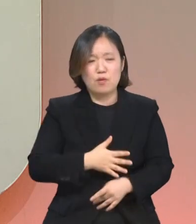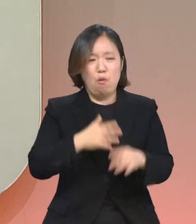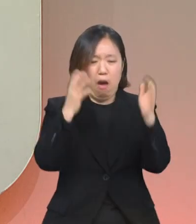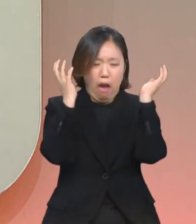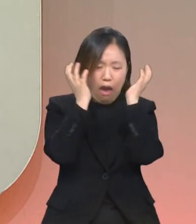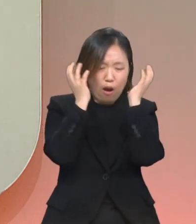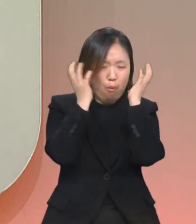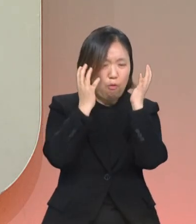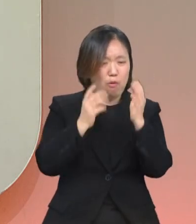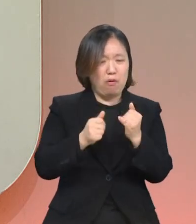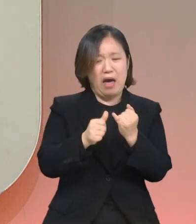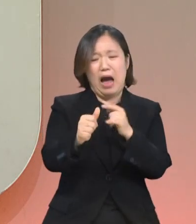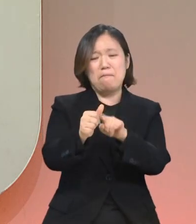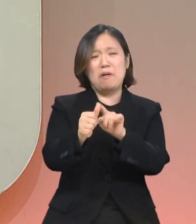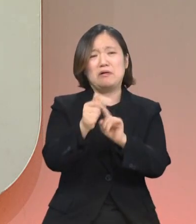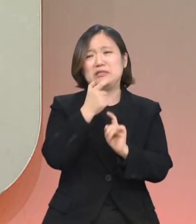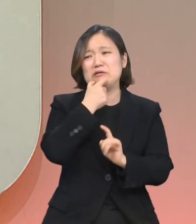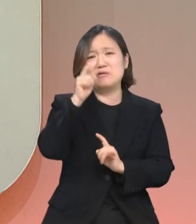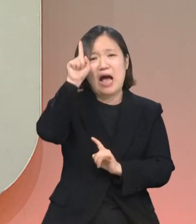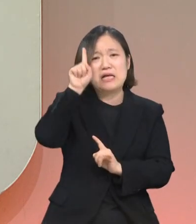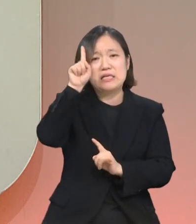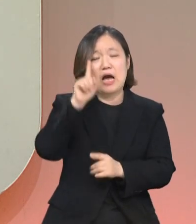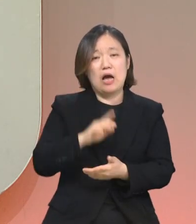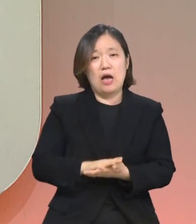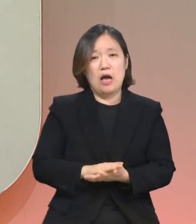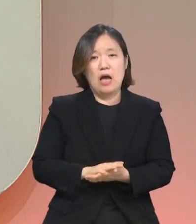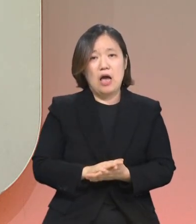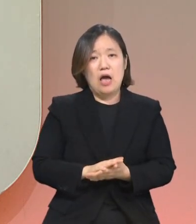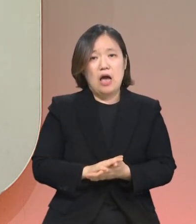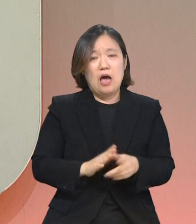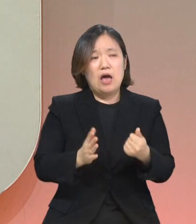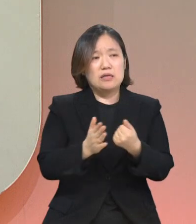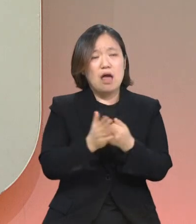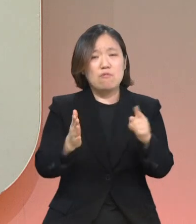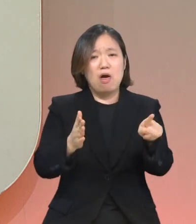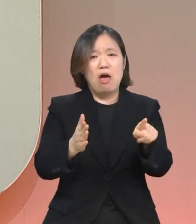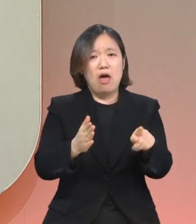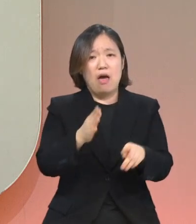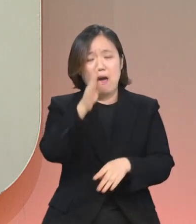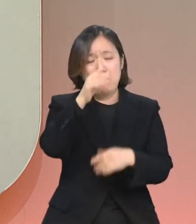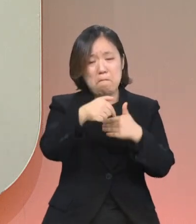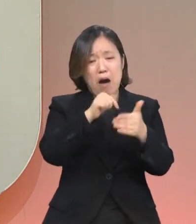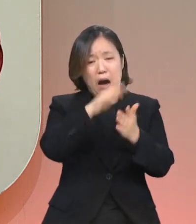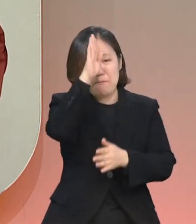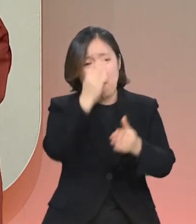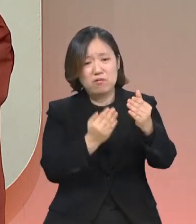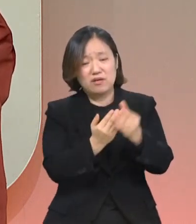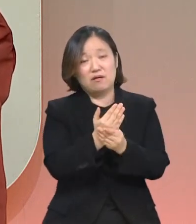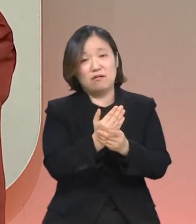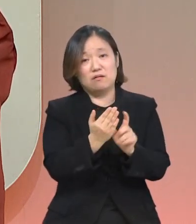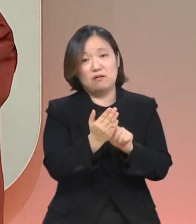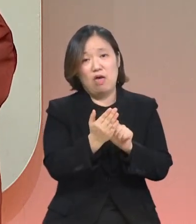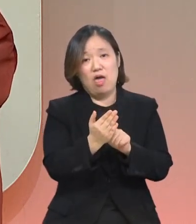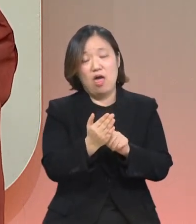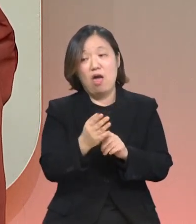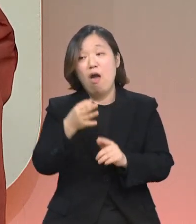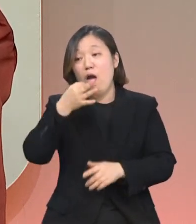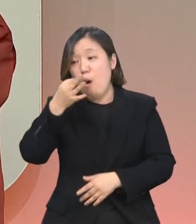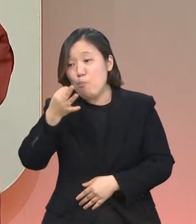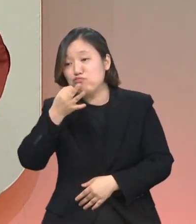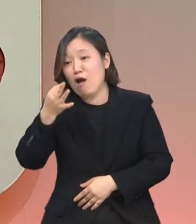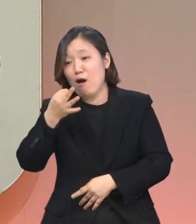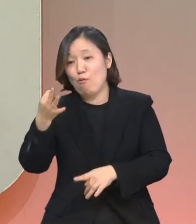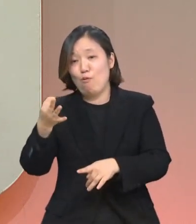짜증나고 우울증이 생겼는데 관세음보살 염불하면서 악몽이 사라지고 가위